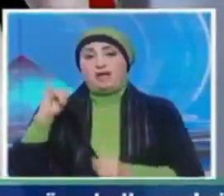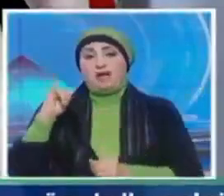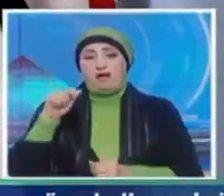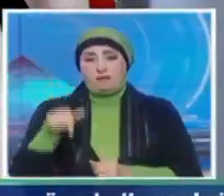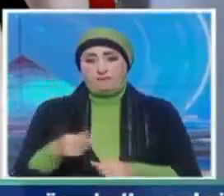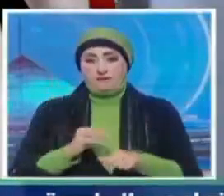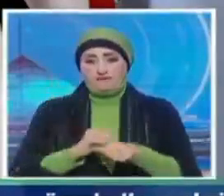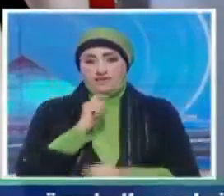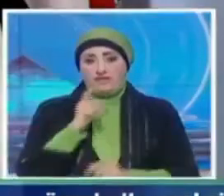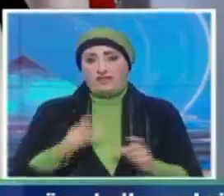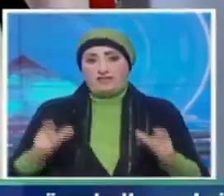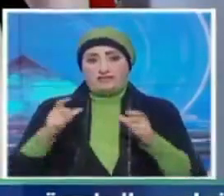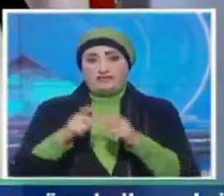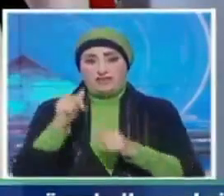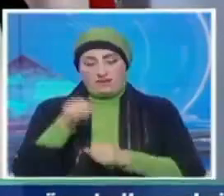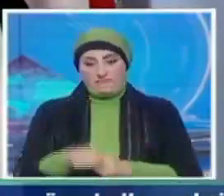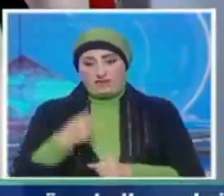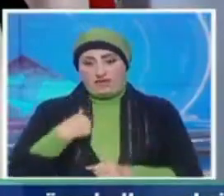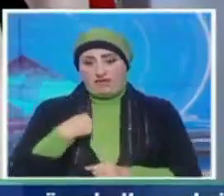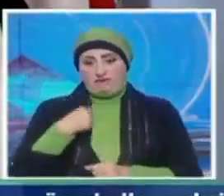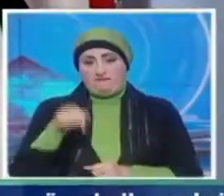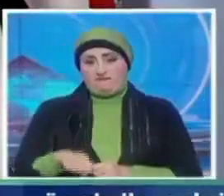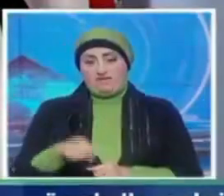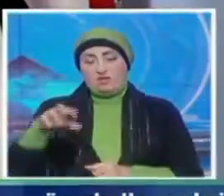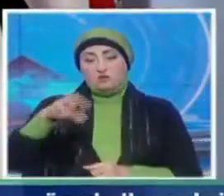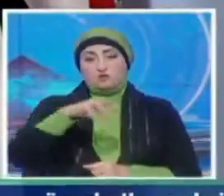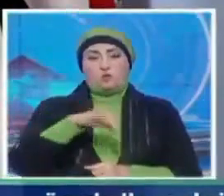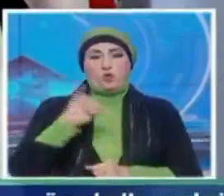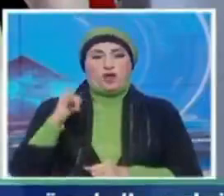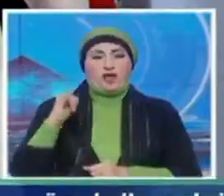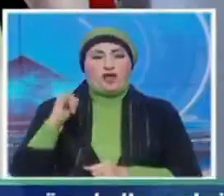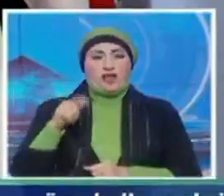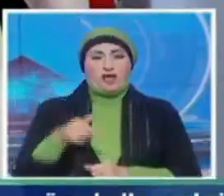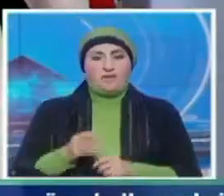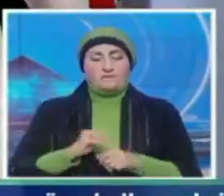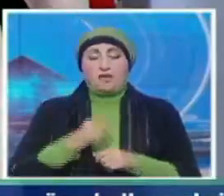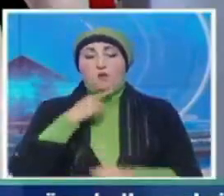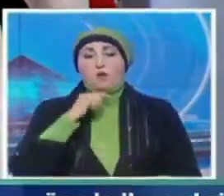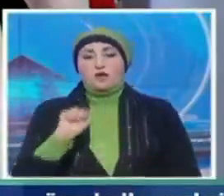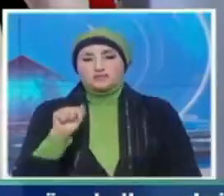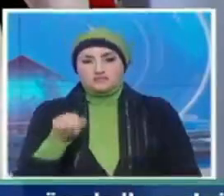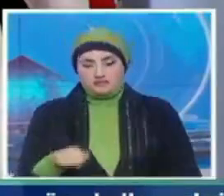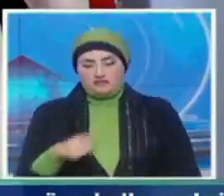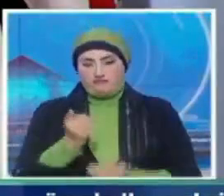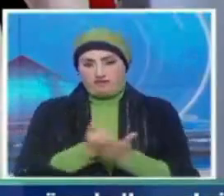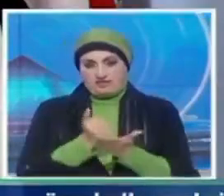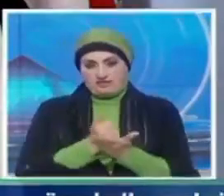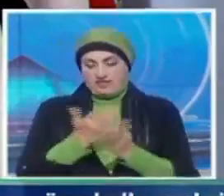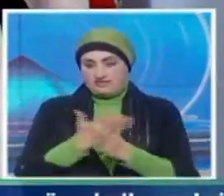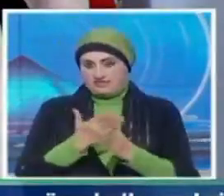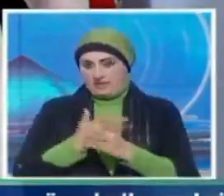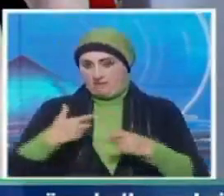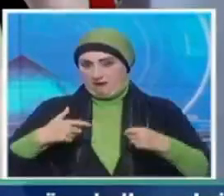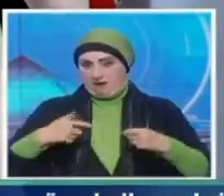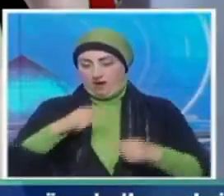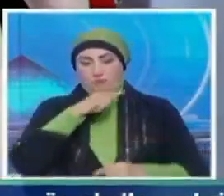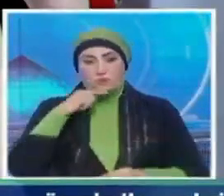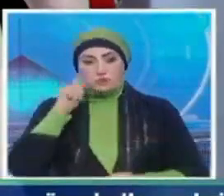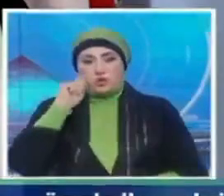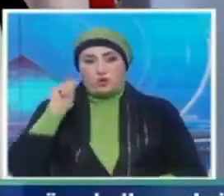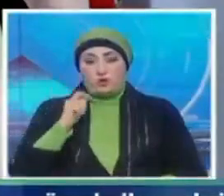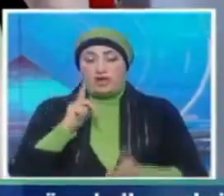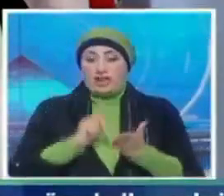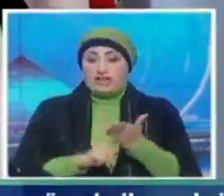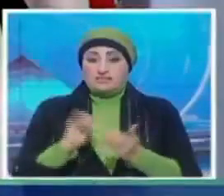يأتي هذا الاجتماع في ظل تحديات عديدة تشهدها الدول العربية على كافة المستويات وخاصة على المستوى الاقتصادي بسبب الحرب الأوكرانية، لذا